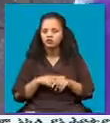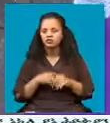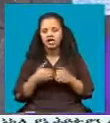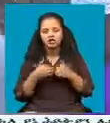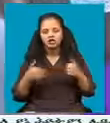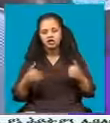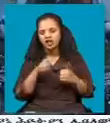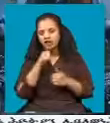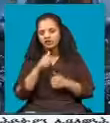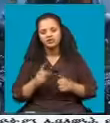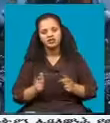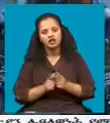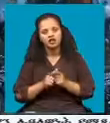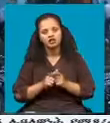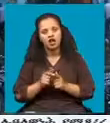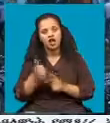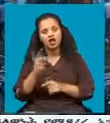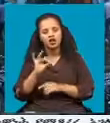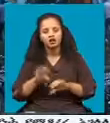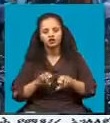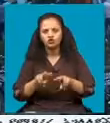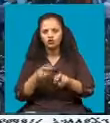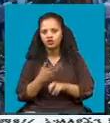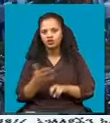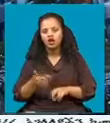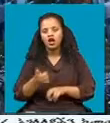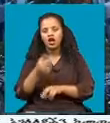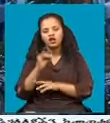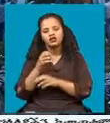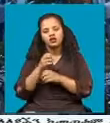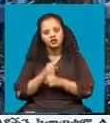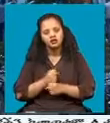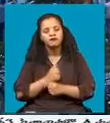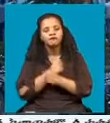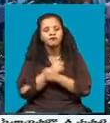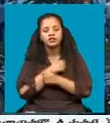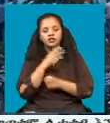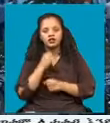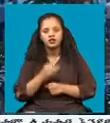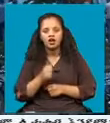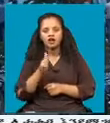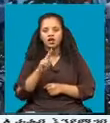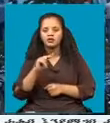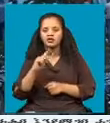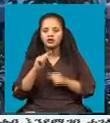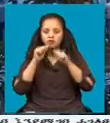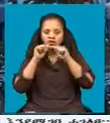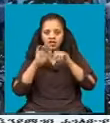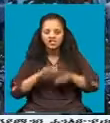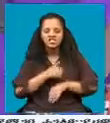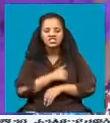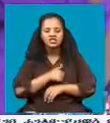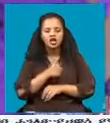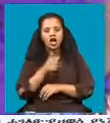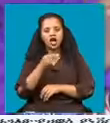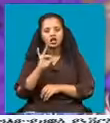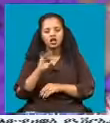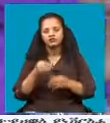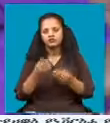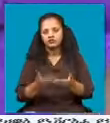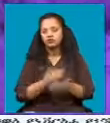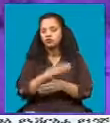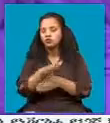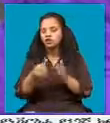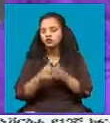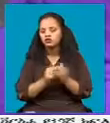ሳንላይ የምንገናኝ አላህ ያድርገን። ክፉን ነገር አላህ ያዝልን። ፍቅርና ረህመትን በረካን እዝነትን አላህ ያውርድልን።